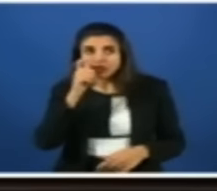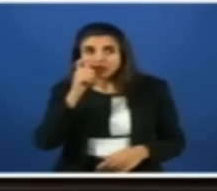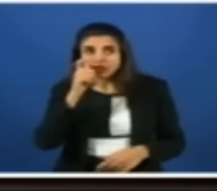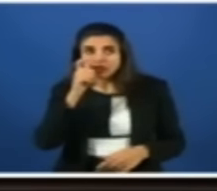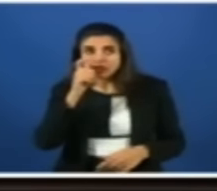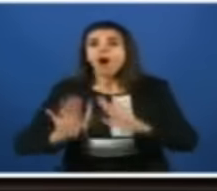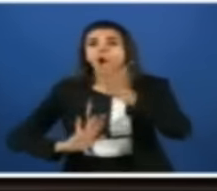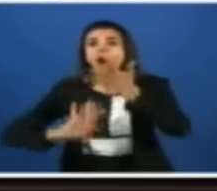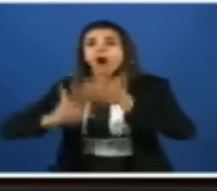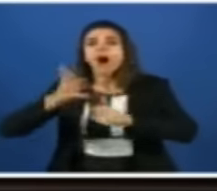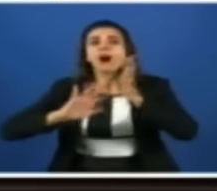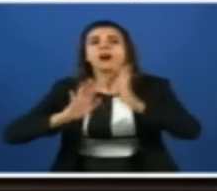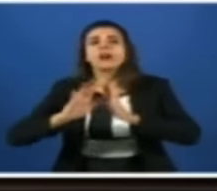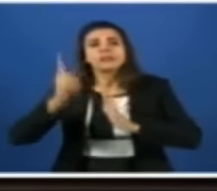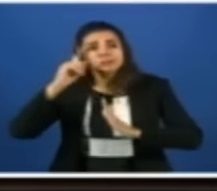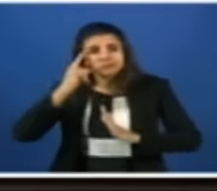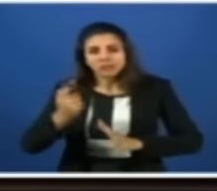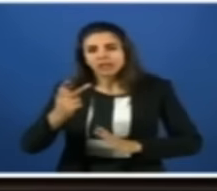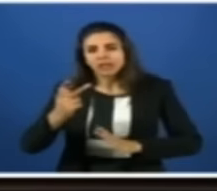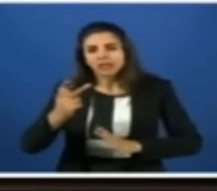ağaç, hikaye.